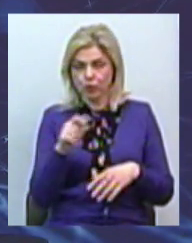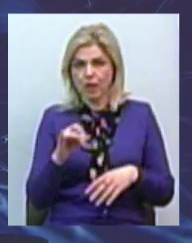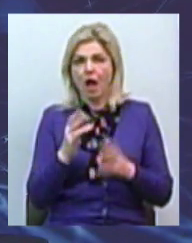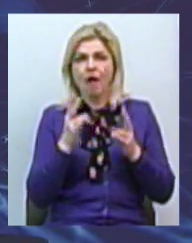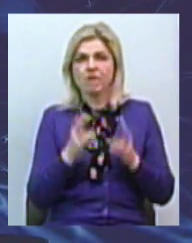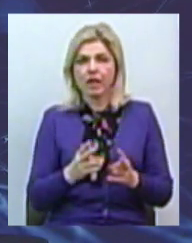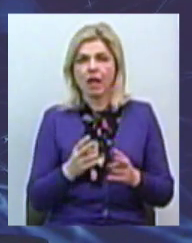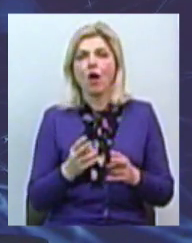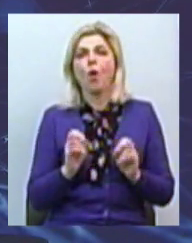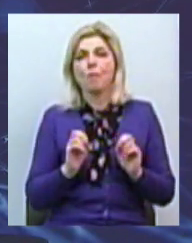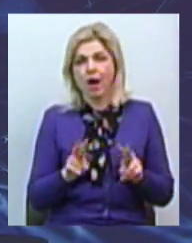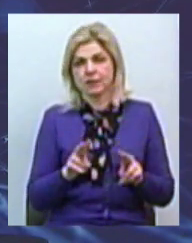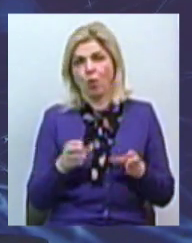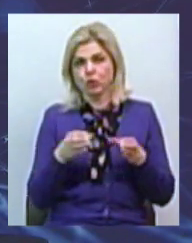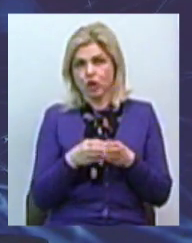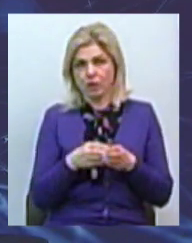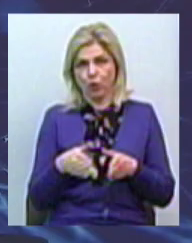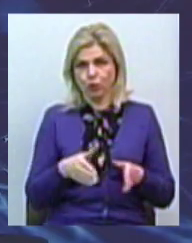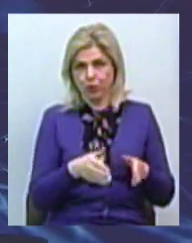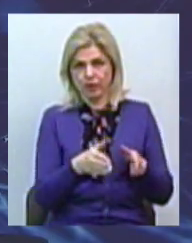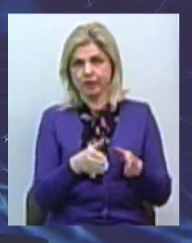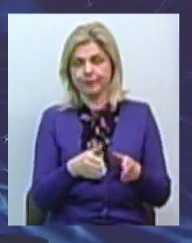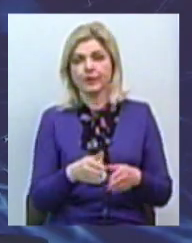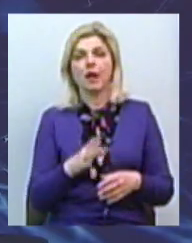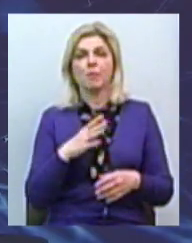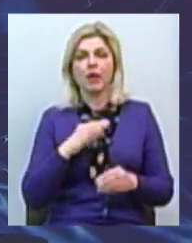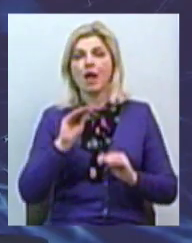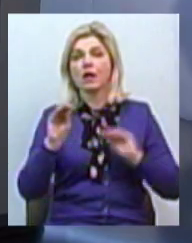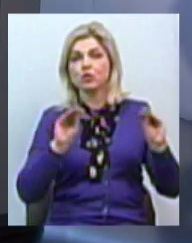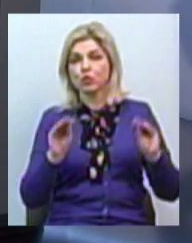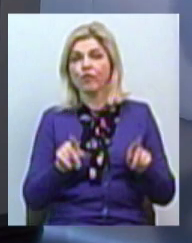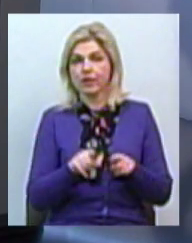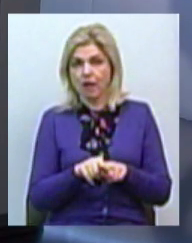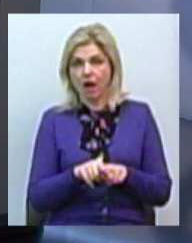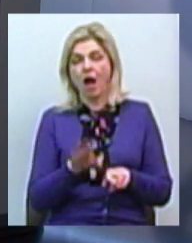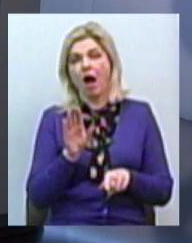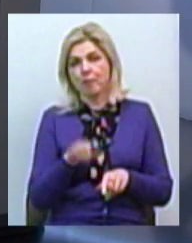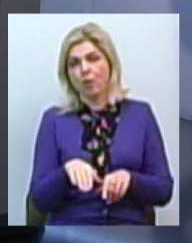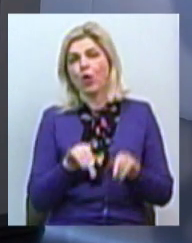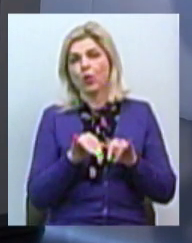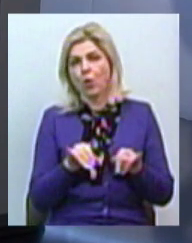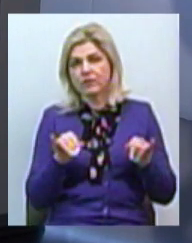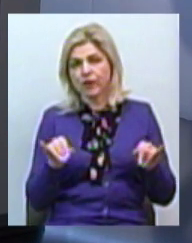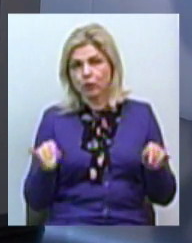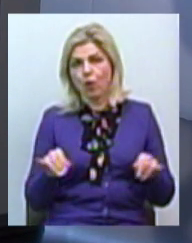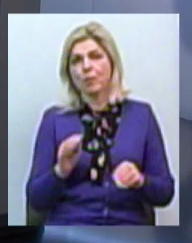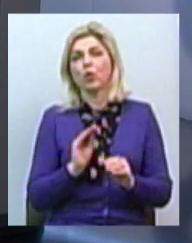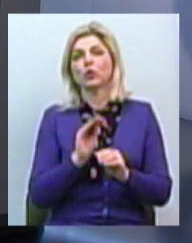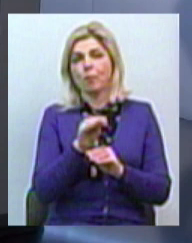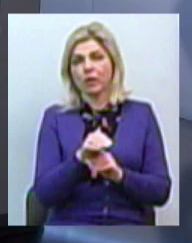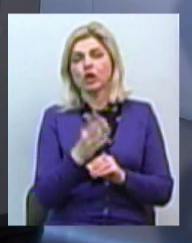аварійно-небезпечні ділянки доріг. Ну, ми тоді розташували саме так. А потім вже з розвитком ми додали ще